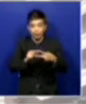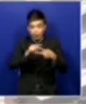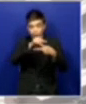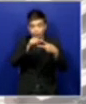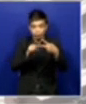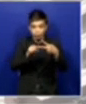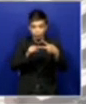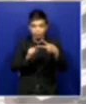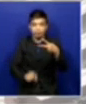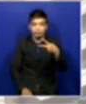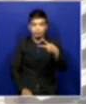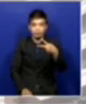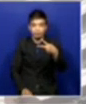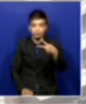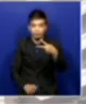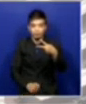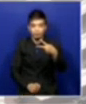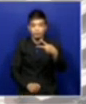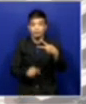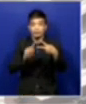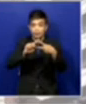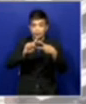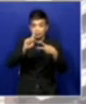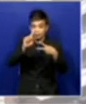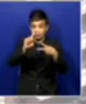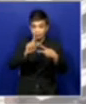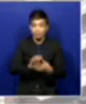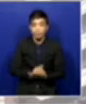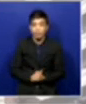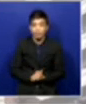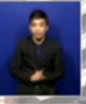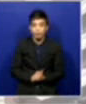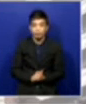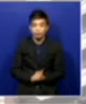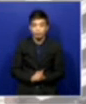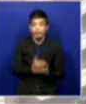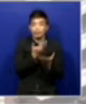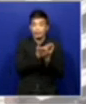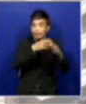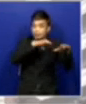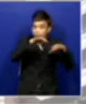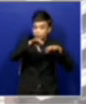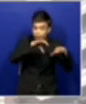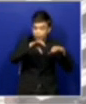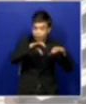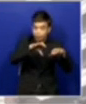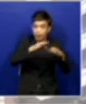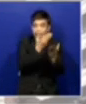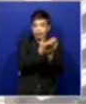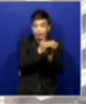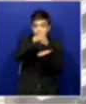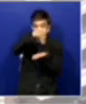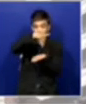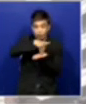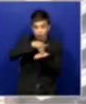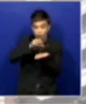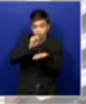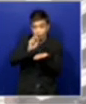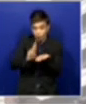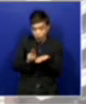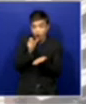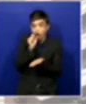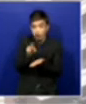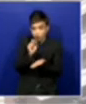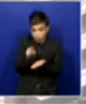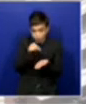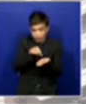ชัดๆนะครับ1สัดส่วนงบประมาณรายจ่ายงบกลางกรณีเงินสำรองจ่ายเพื่อกรณีฉุกเฉินจำเป็